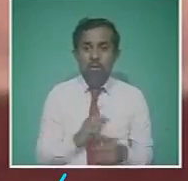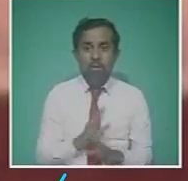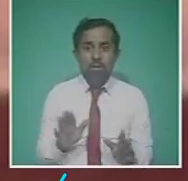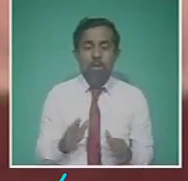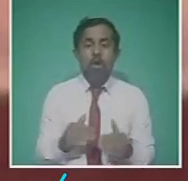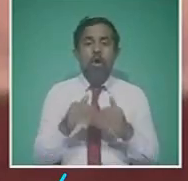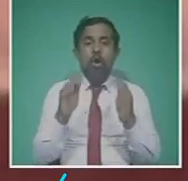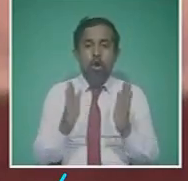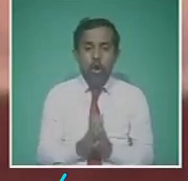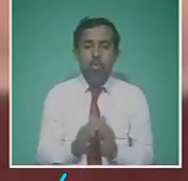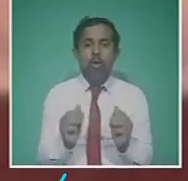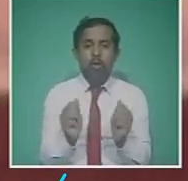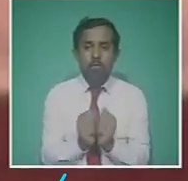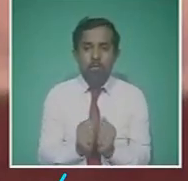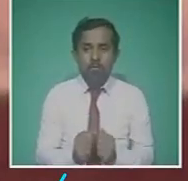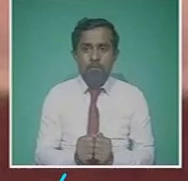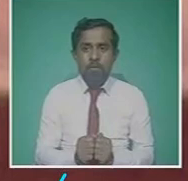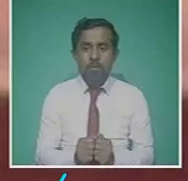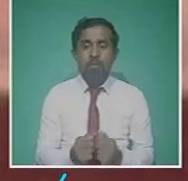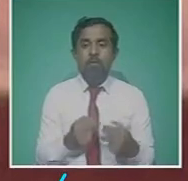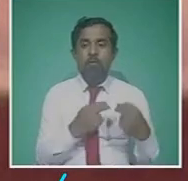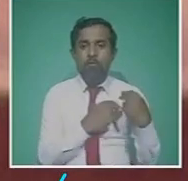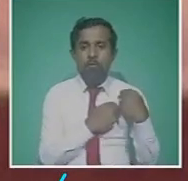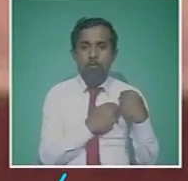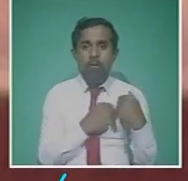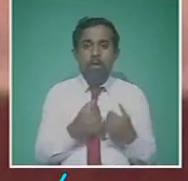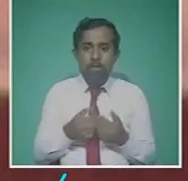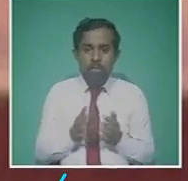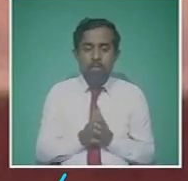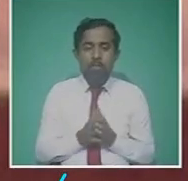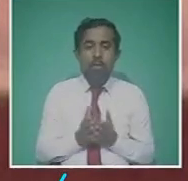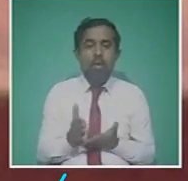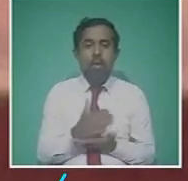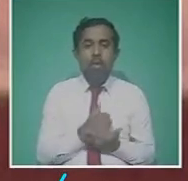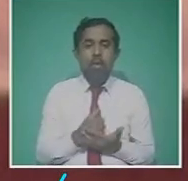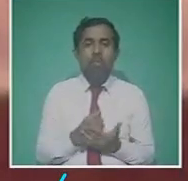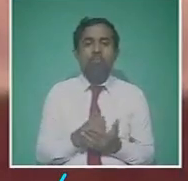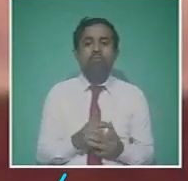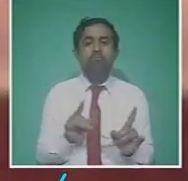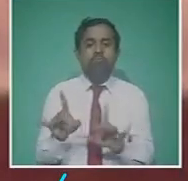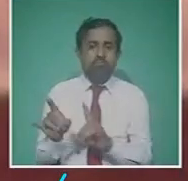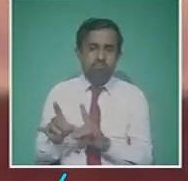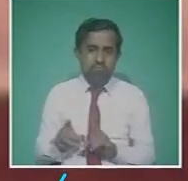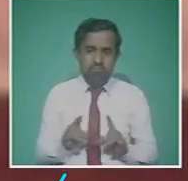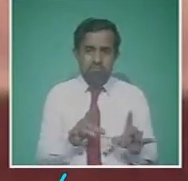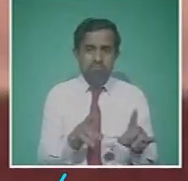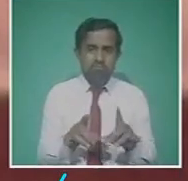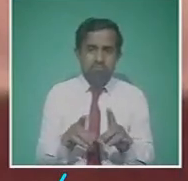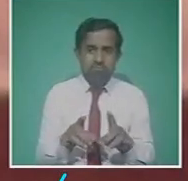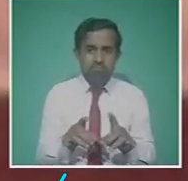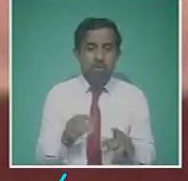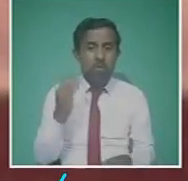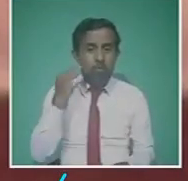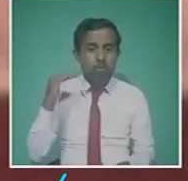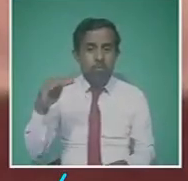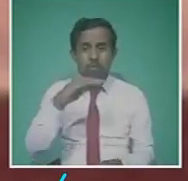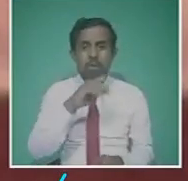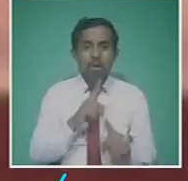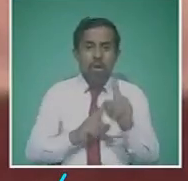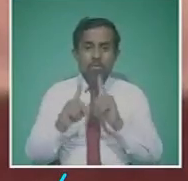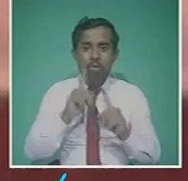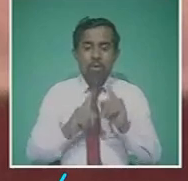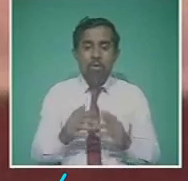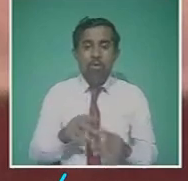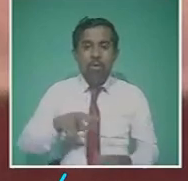හැමෝම කටයුතු කරන්න ඕනේ මේ වගකීම තමුන් සියලු දෙනාට බලපානවා කියලා ඒක ගැන අද ජනතාව හරියට කතා කරනවා